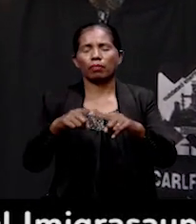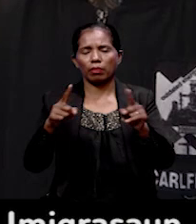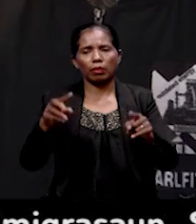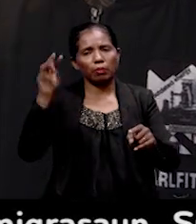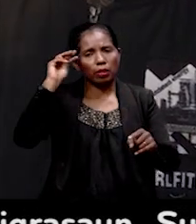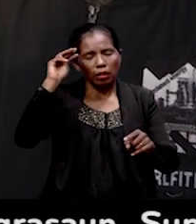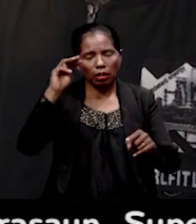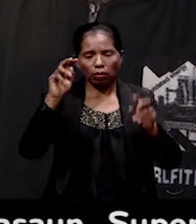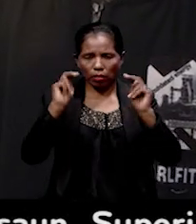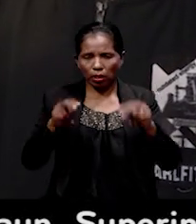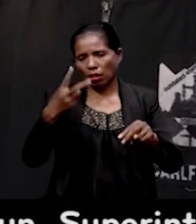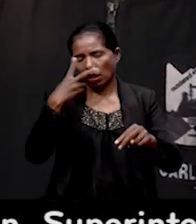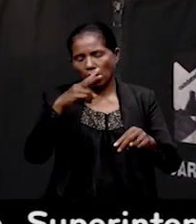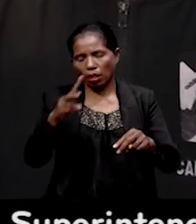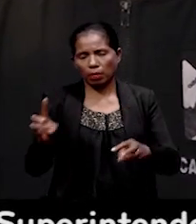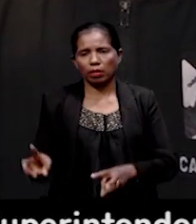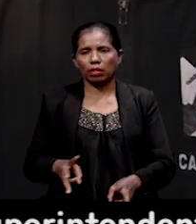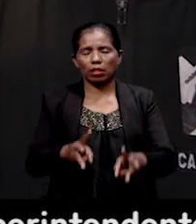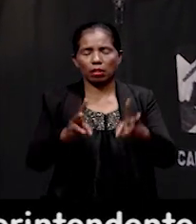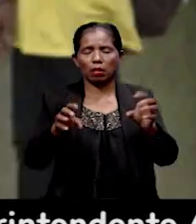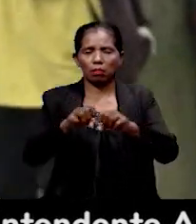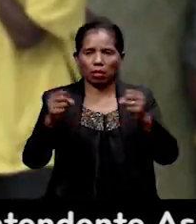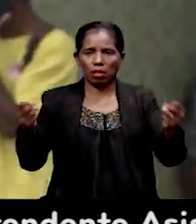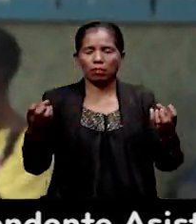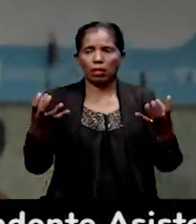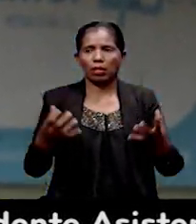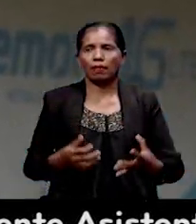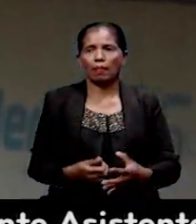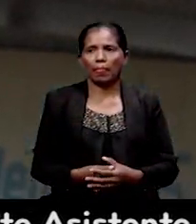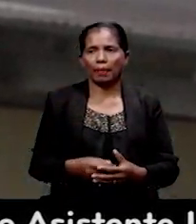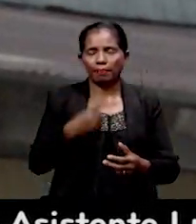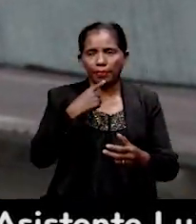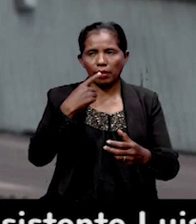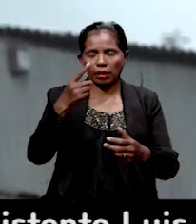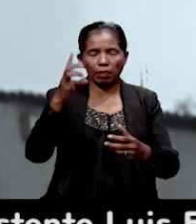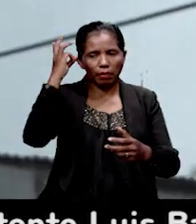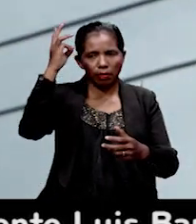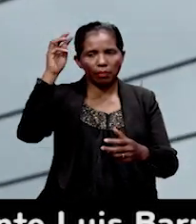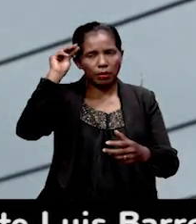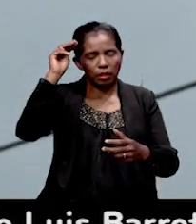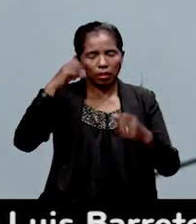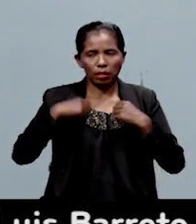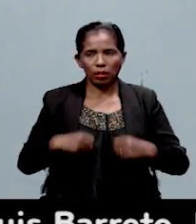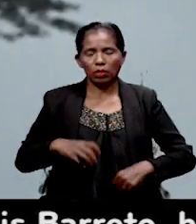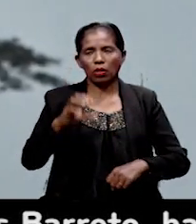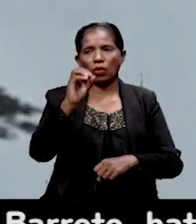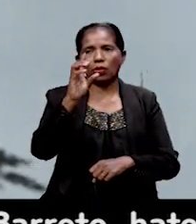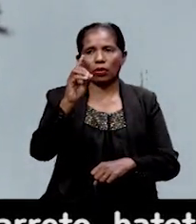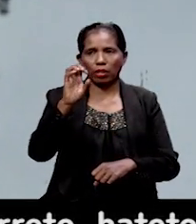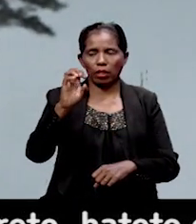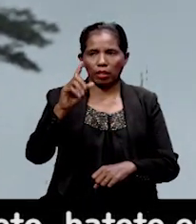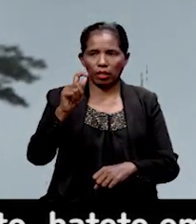tengki tu me hare estrar sir nebe magatne. Responde à preocupação, né? Ministra da Saúde, Odete Maria Freitas